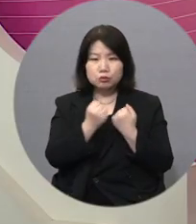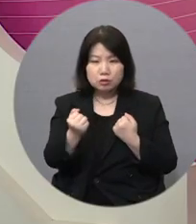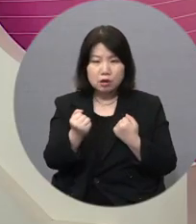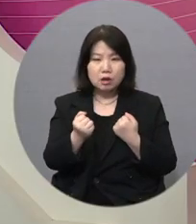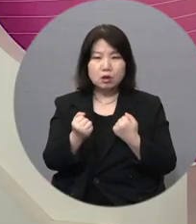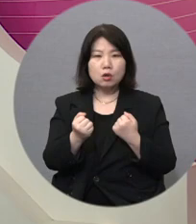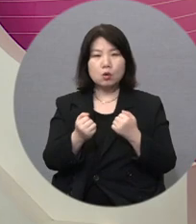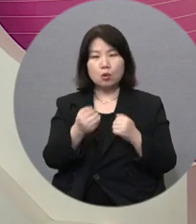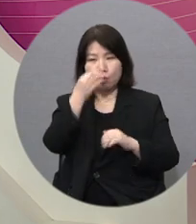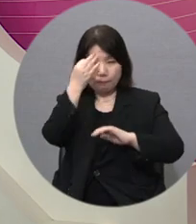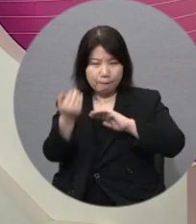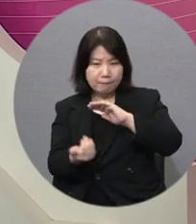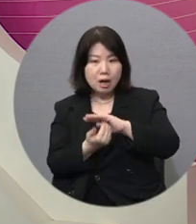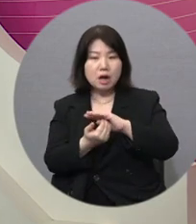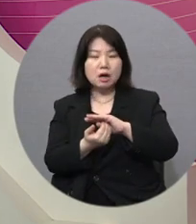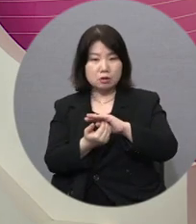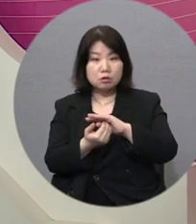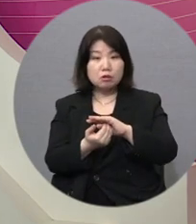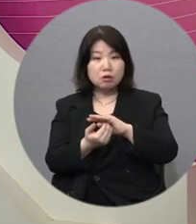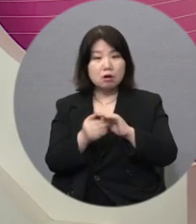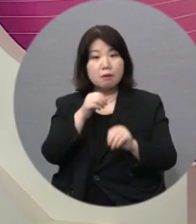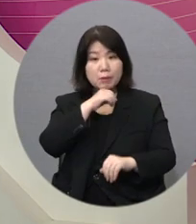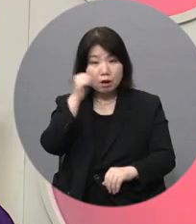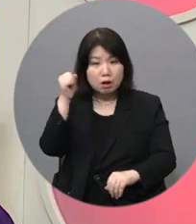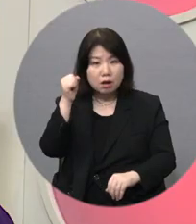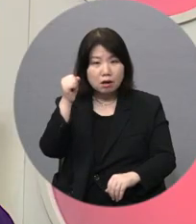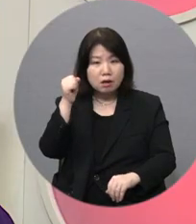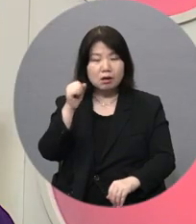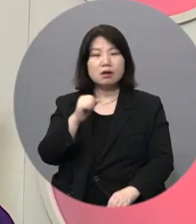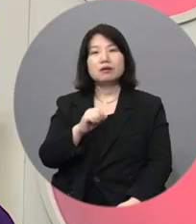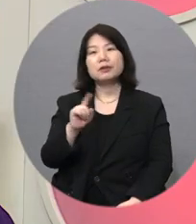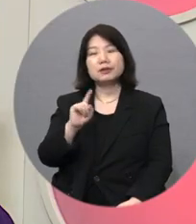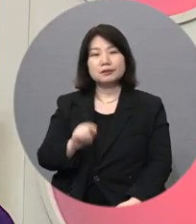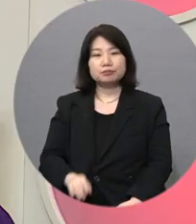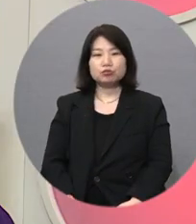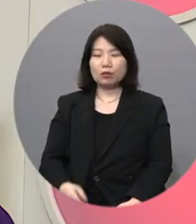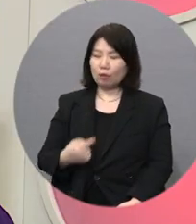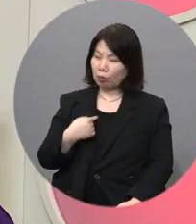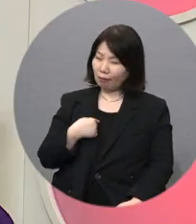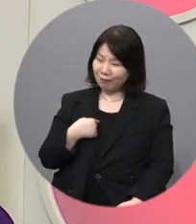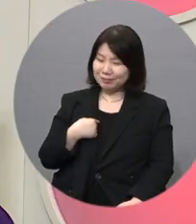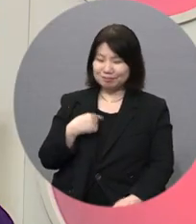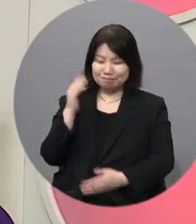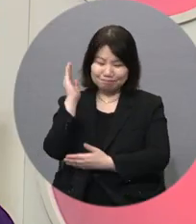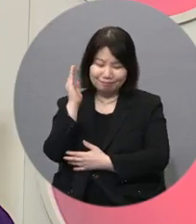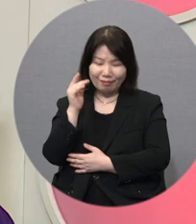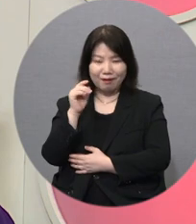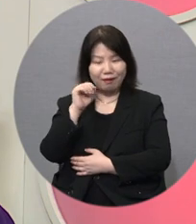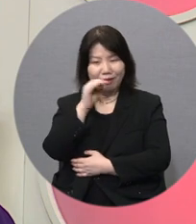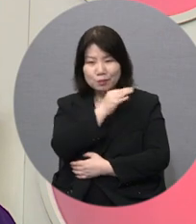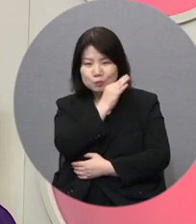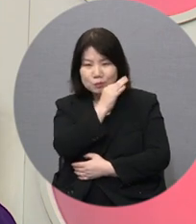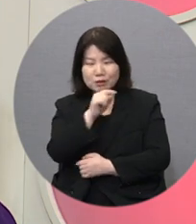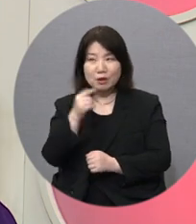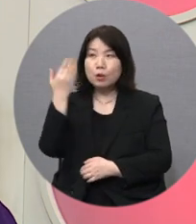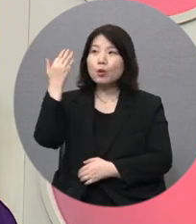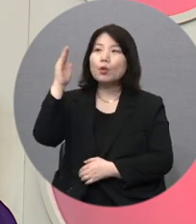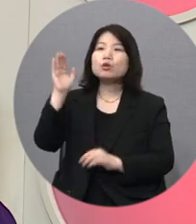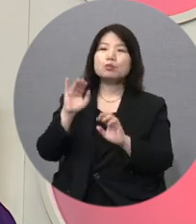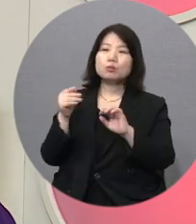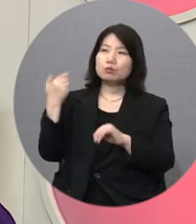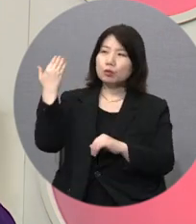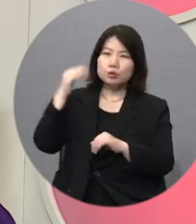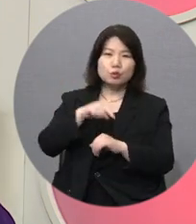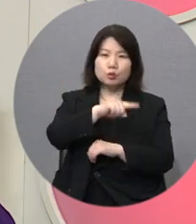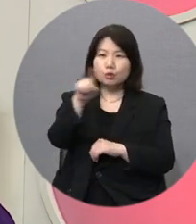해내고 이루아 어떻게 생각하 제가 감히 방송에서 이런 말씀 드려야 될지 모르겠는데 요즘 현대인들은